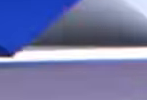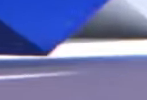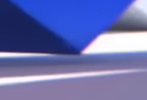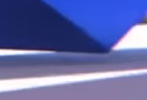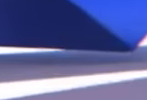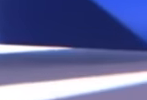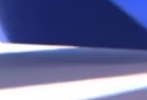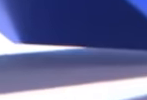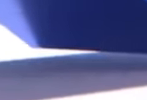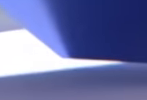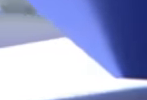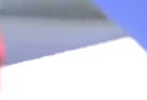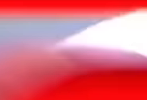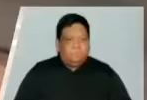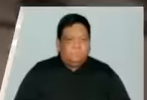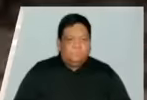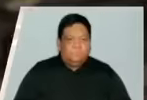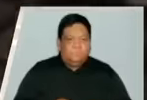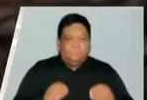Santiago.